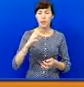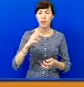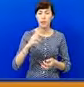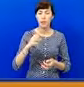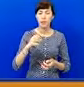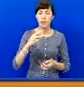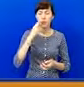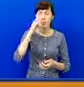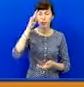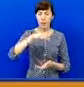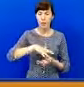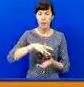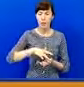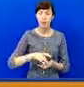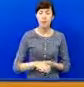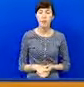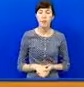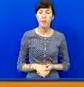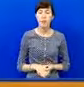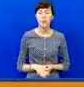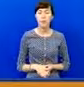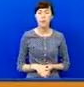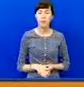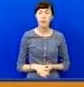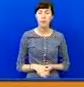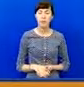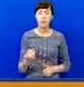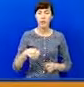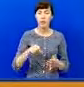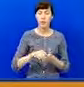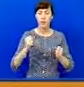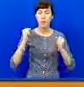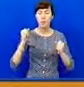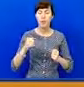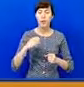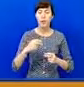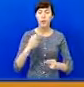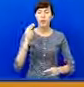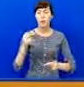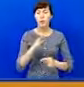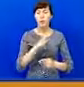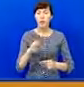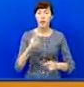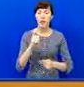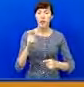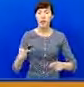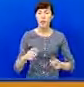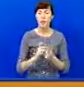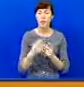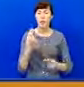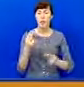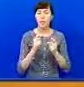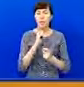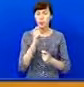мына Шымкент қаласынан келіп жатыр. Ойын өз деңгейінде өтіп жатыр. Жарысқа қатысқан спортшылар ширақты ойын өрнегін көрсетіп, көрерменге тартысты жарыс сыйлады.